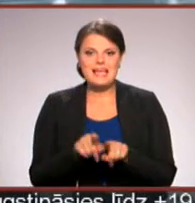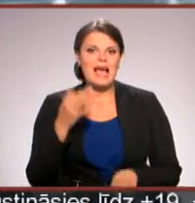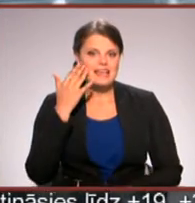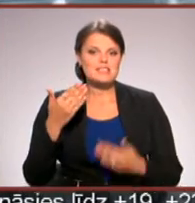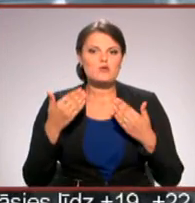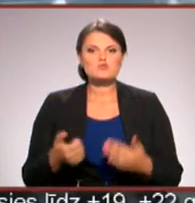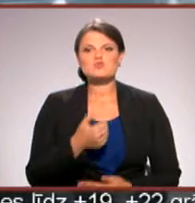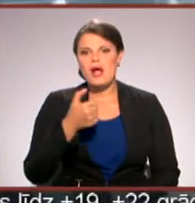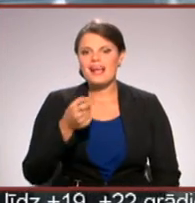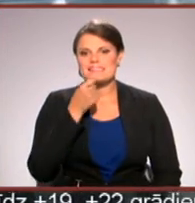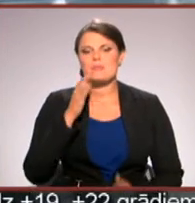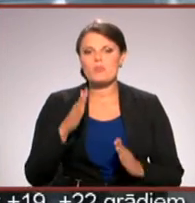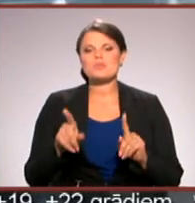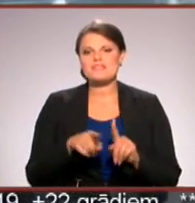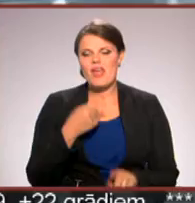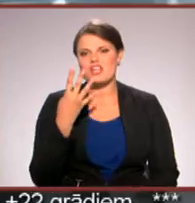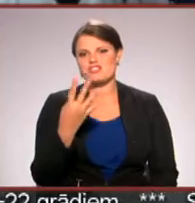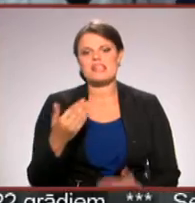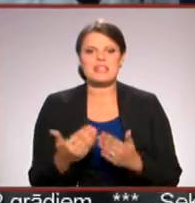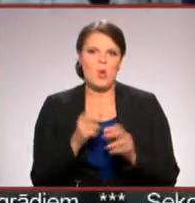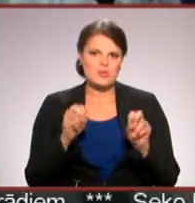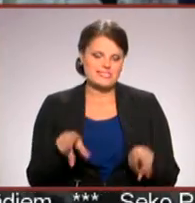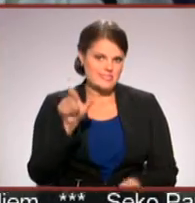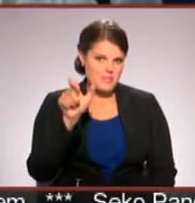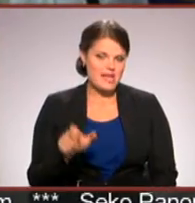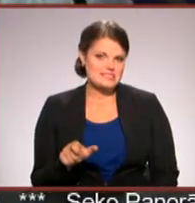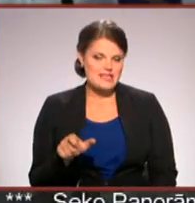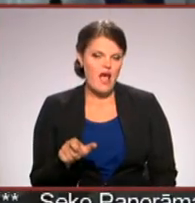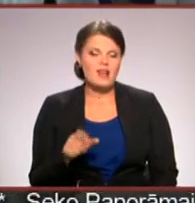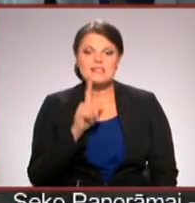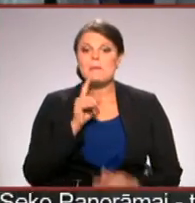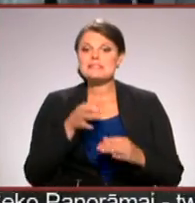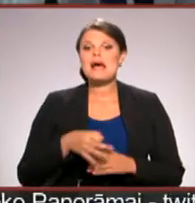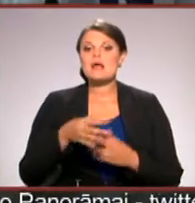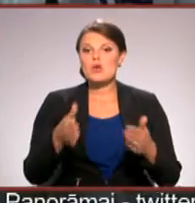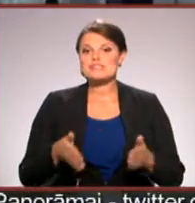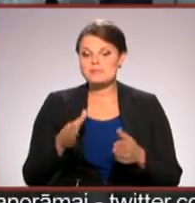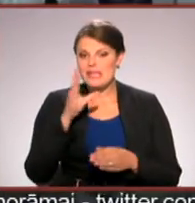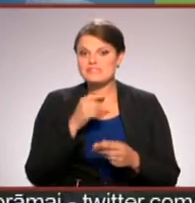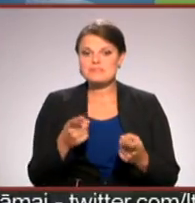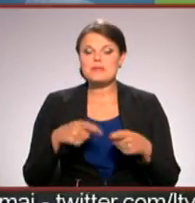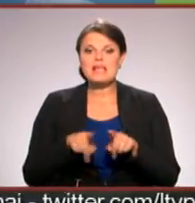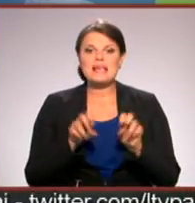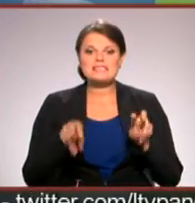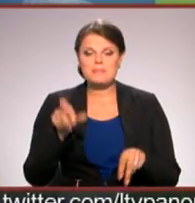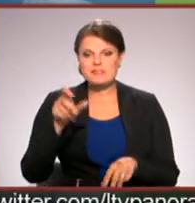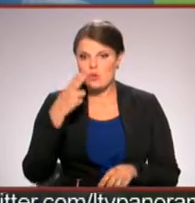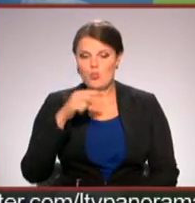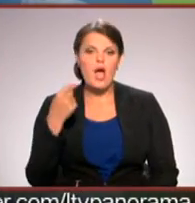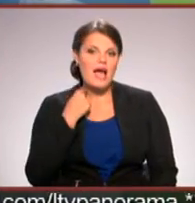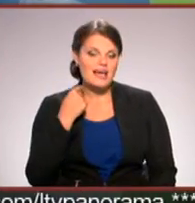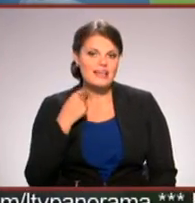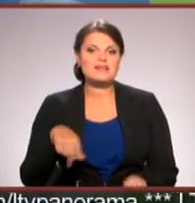šogad septembrī arī būs 4 jaunas speciālisti. Liepājas reģionālajai slimnīcai izdevies piesaistīt arī speciālistus no